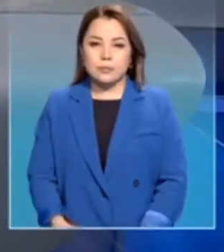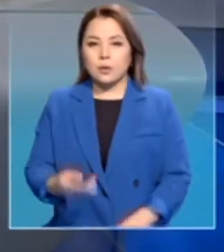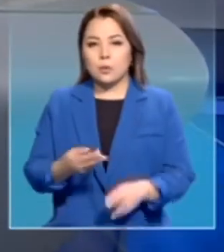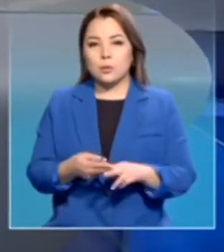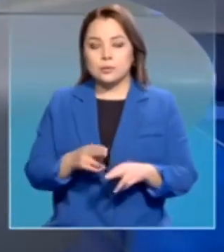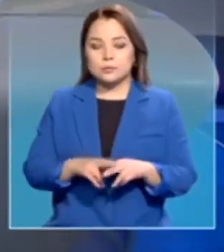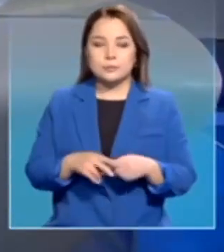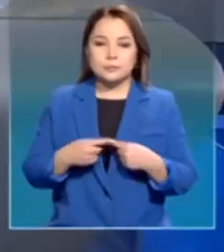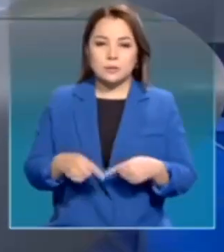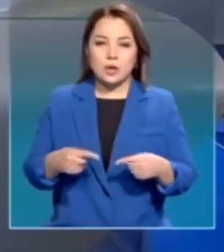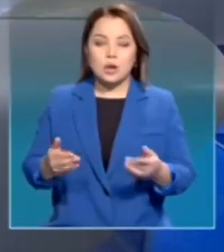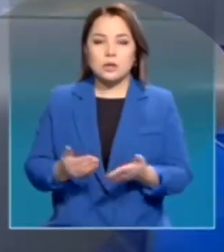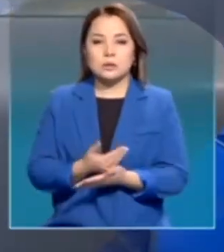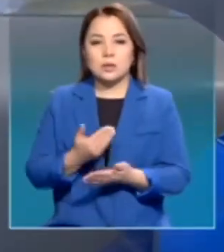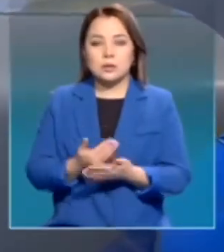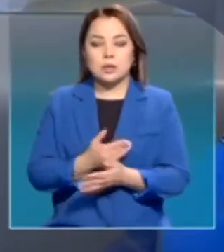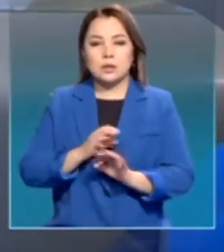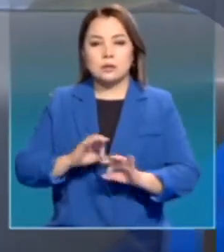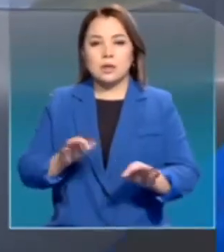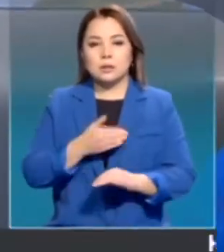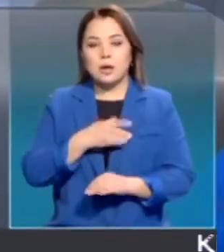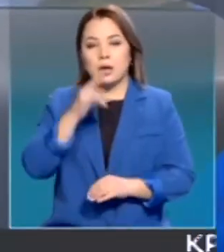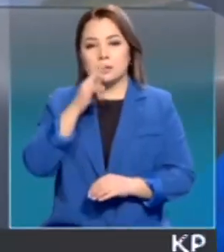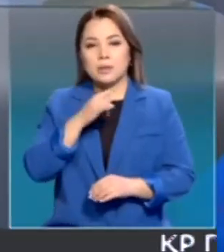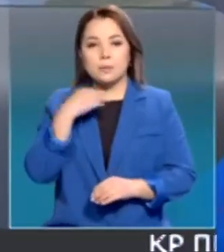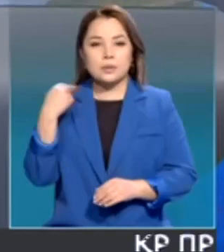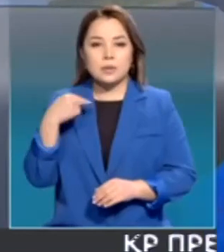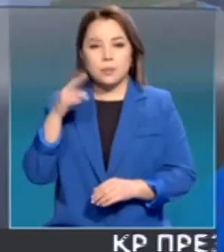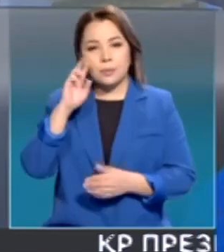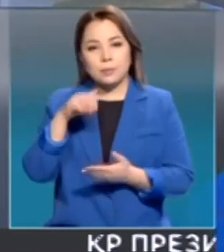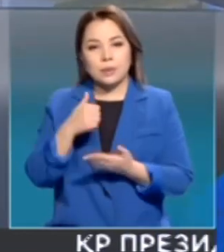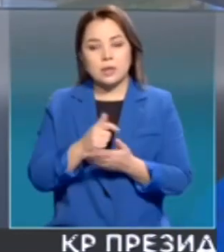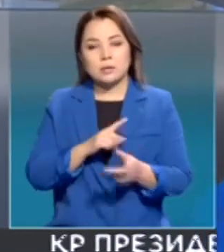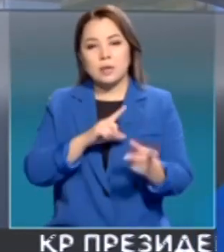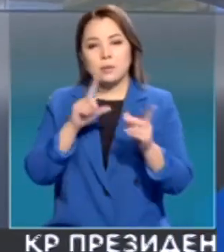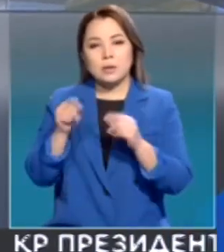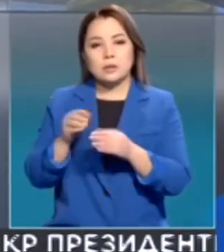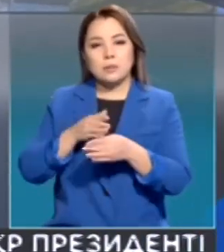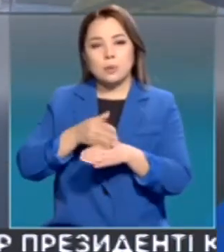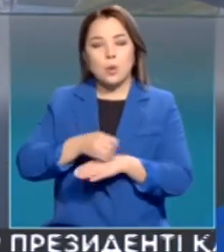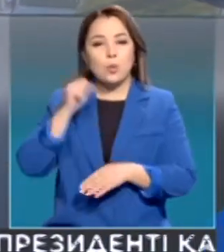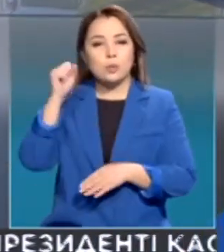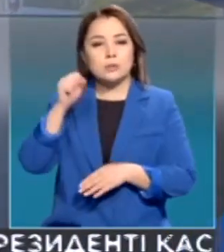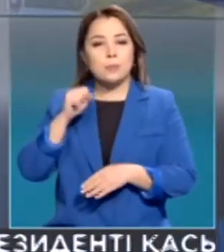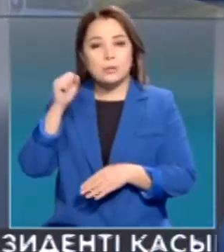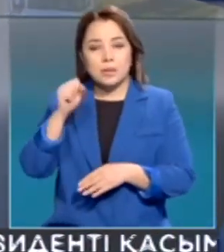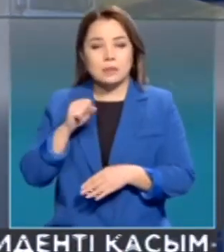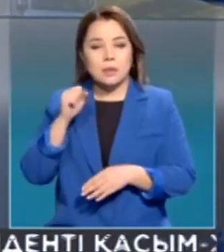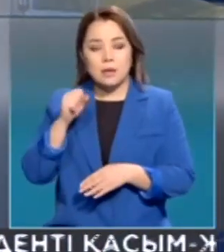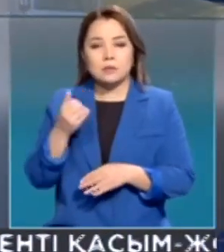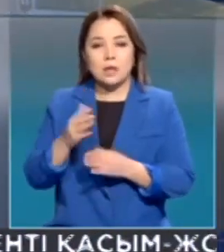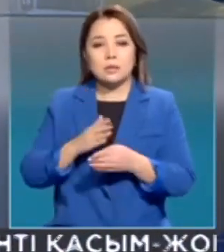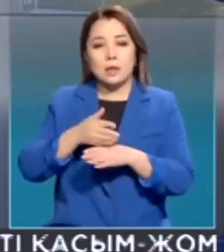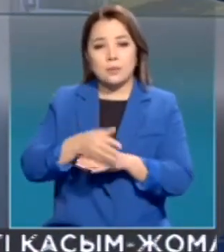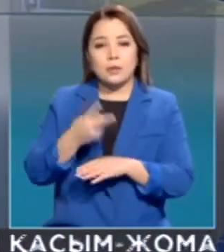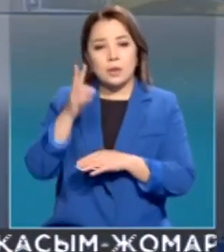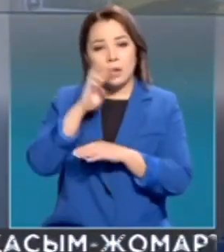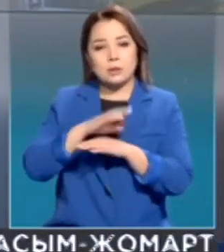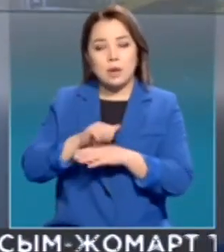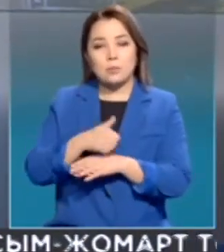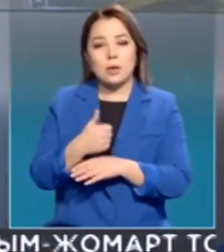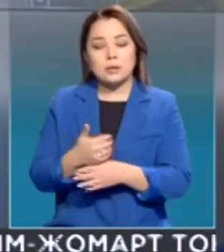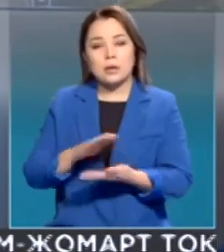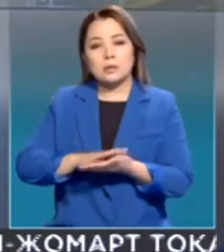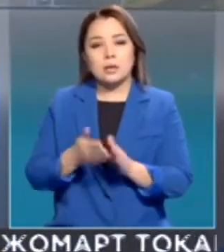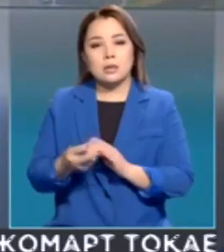Осы және өзге де ақпараттар жайында толығырақ. Қазақстан президенті мемлекеттік сапармен Өзбекстанға барды. Сапар аясында екі елдің басшысы